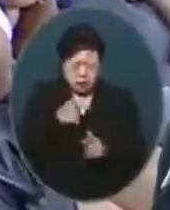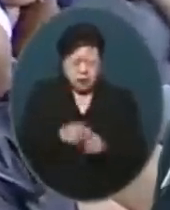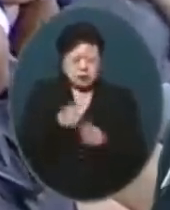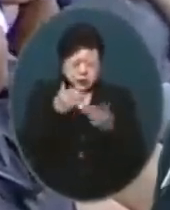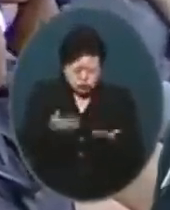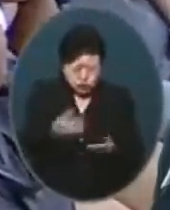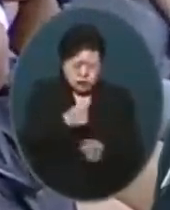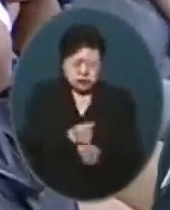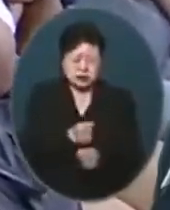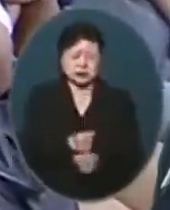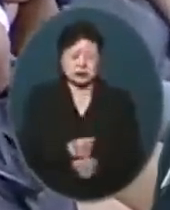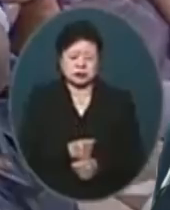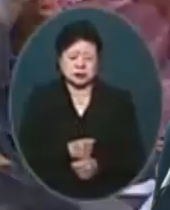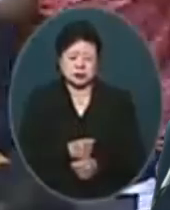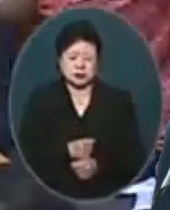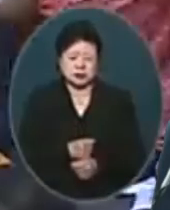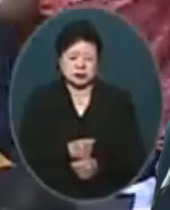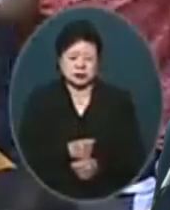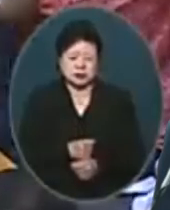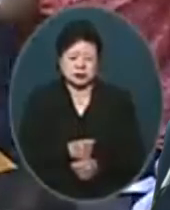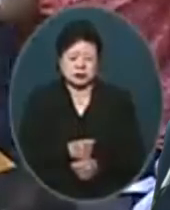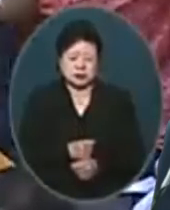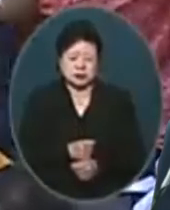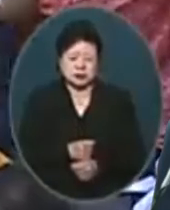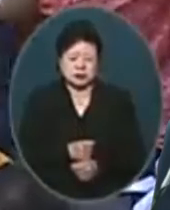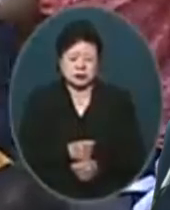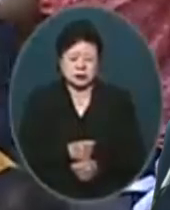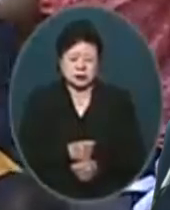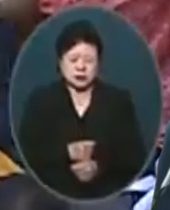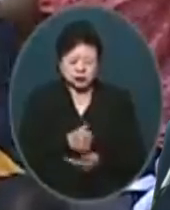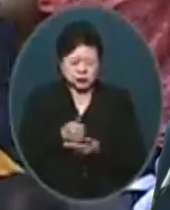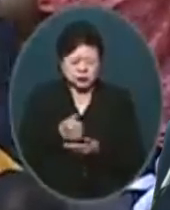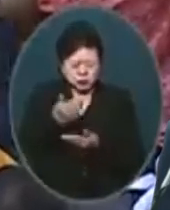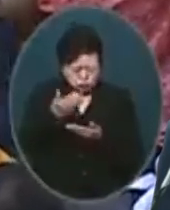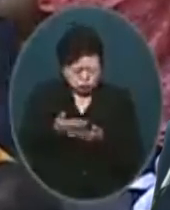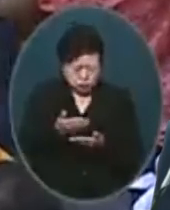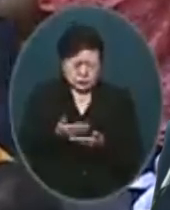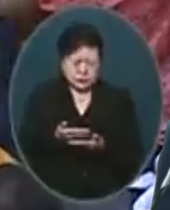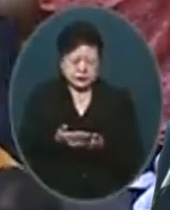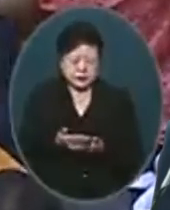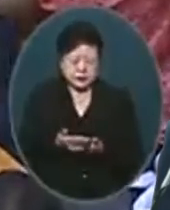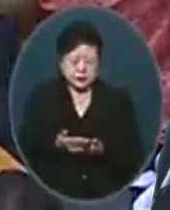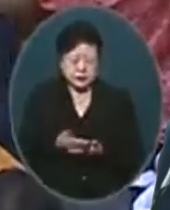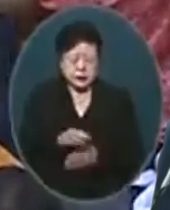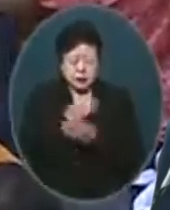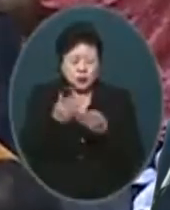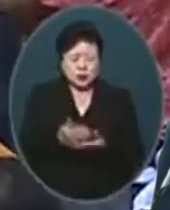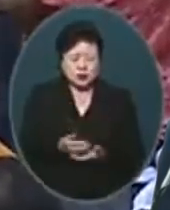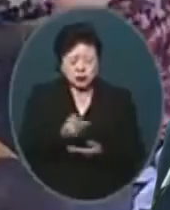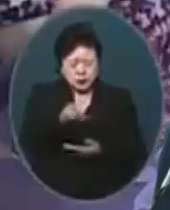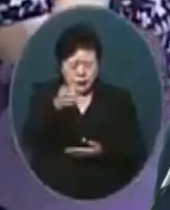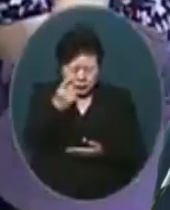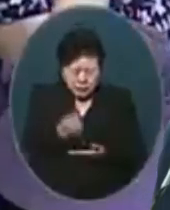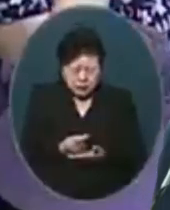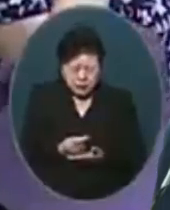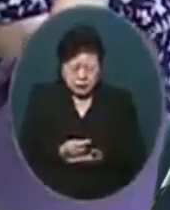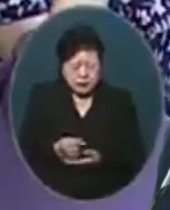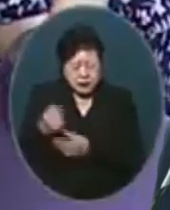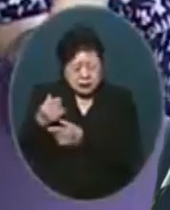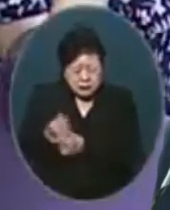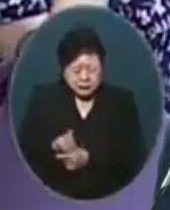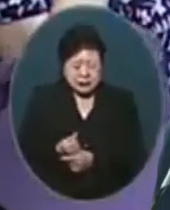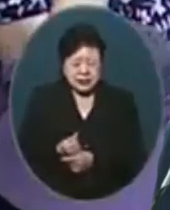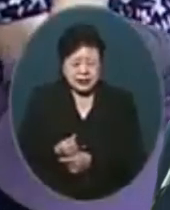내가 너희를 쉬게 하리라고 우리의 백이 되어 주시겠다고 주님께서 말씀하시오니 우리 다 주님 앞에 나와서